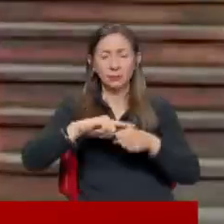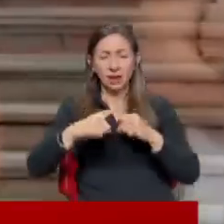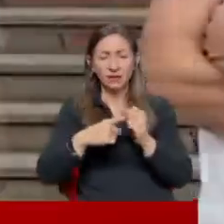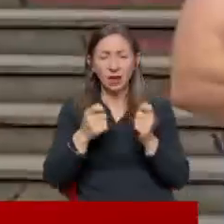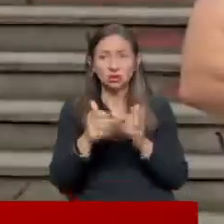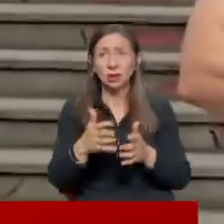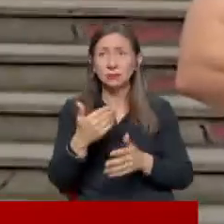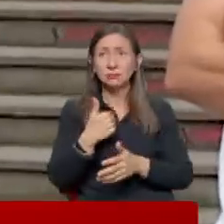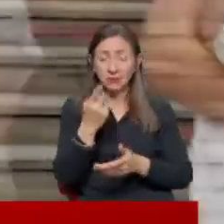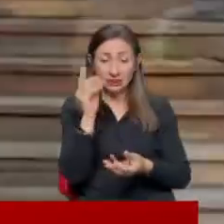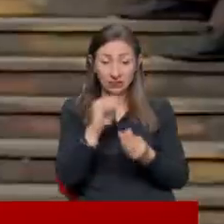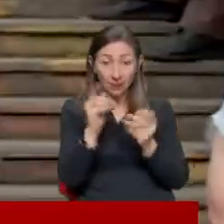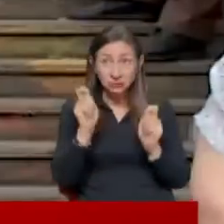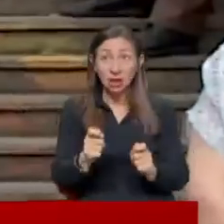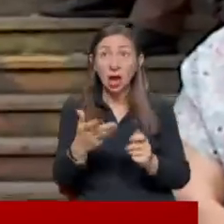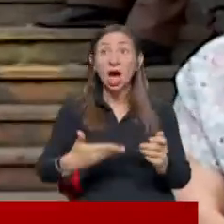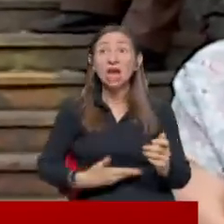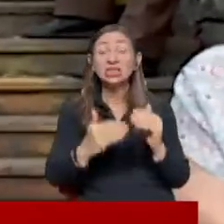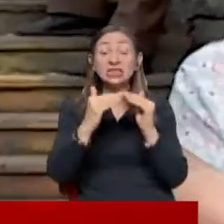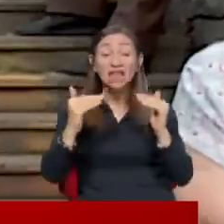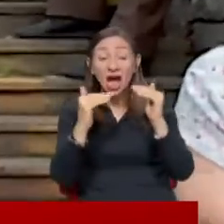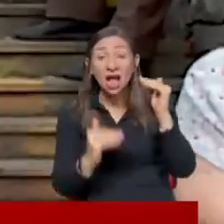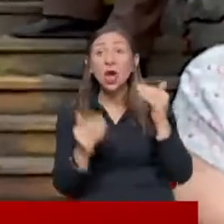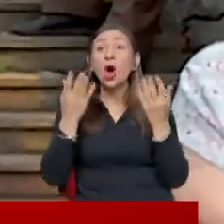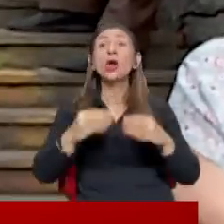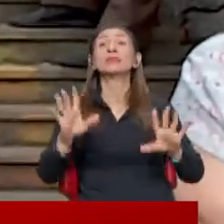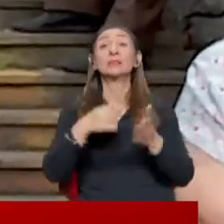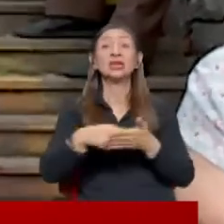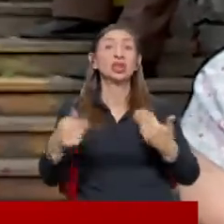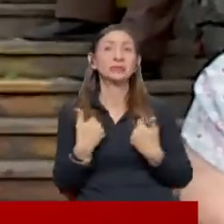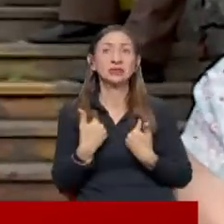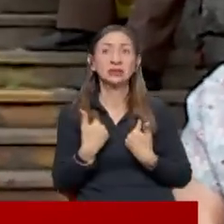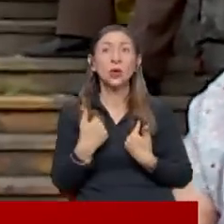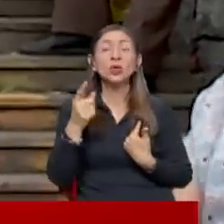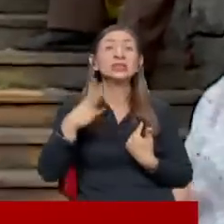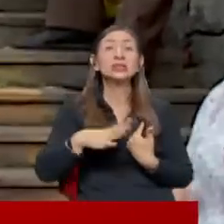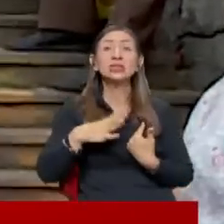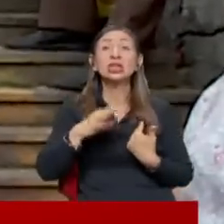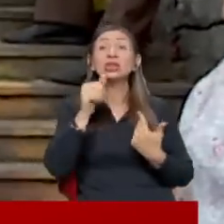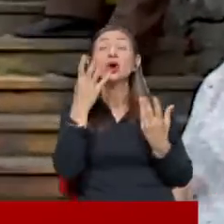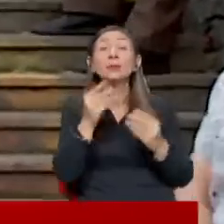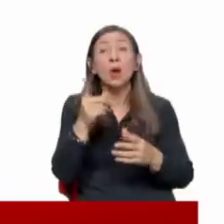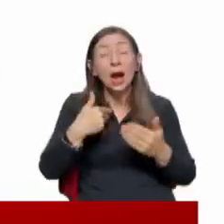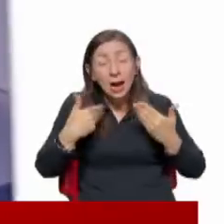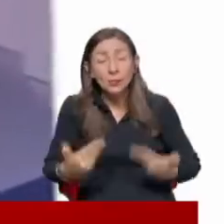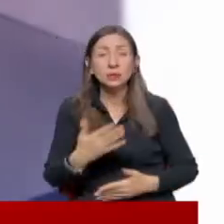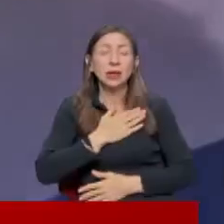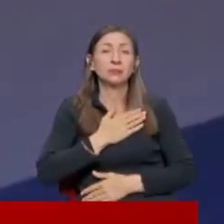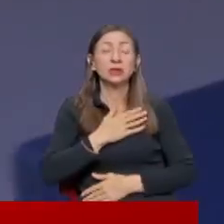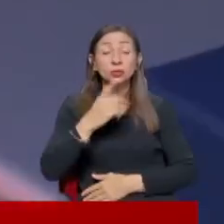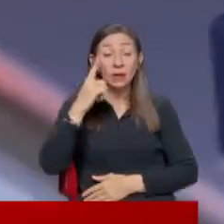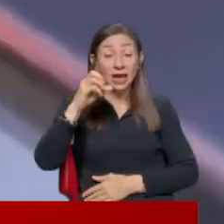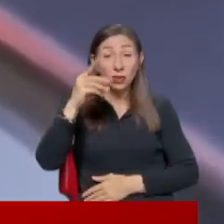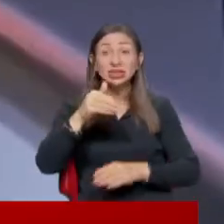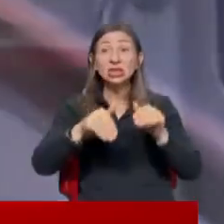haftada harca. Bize bir zam yapsınlar. Yani açlık sınırının altında olmasın maaşlarımız. Onu istiyoruz. Hiç olmazsa ona razı. Cumhurbaşkanı